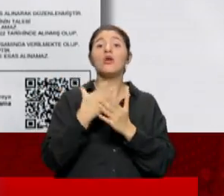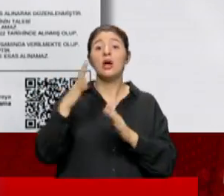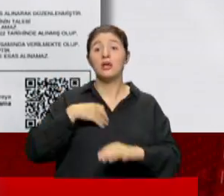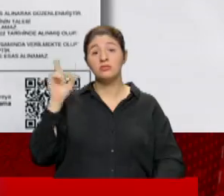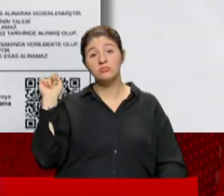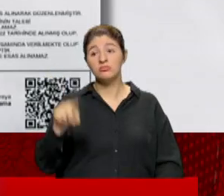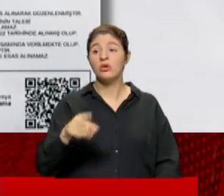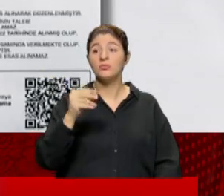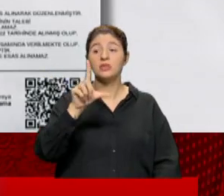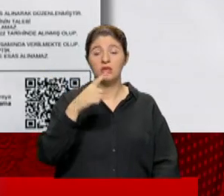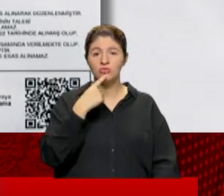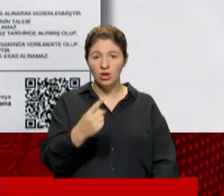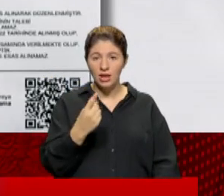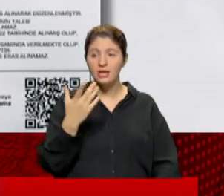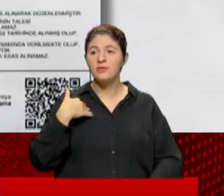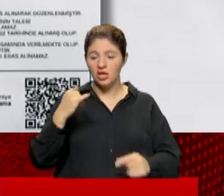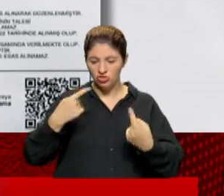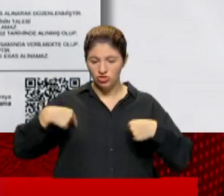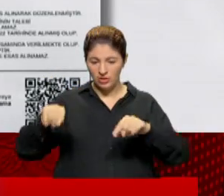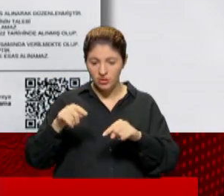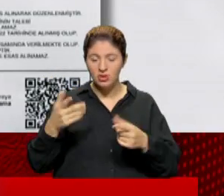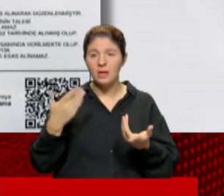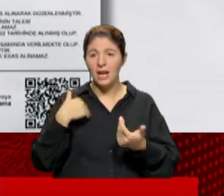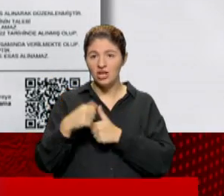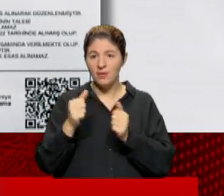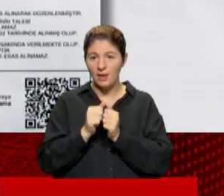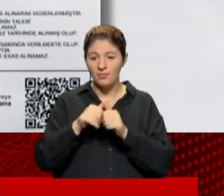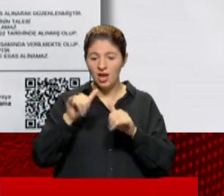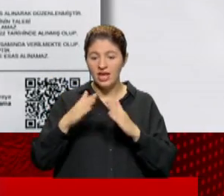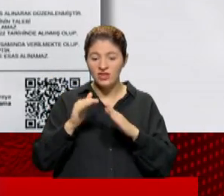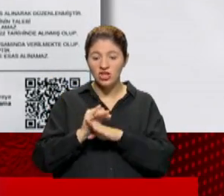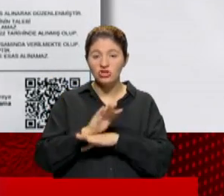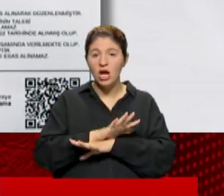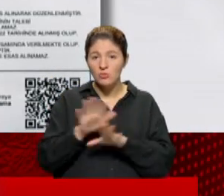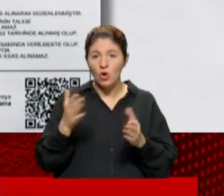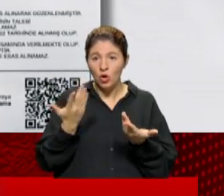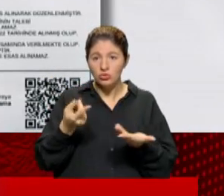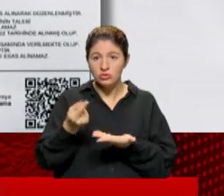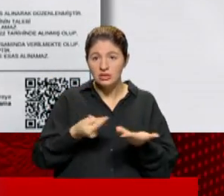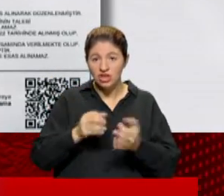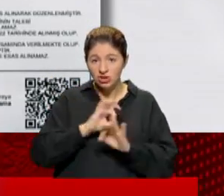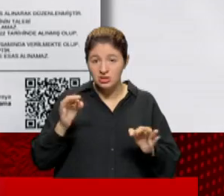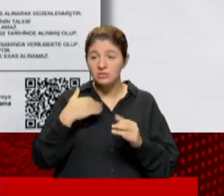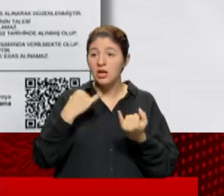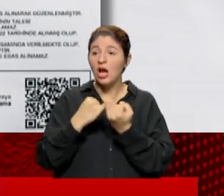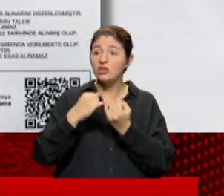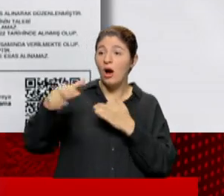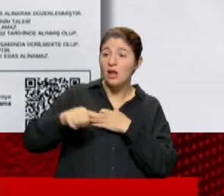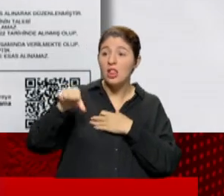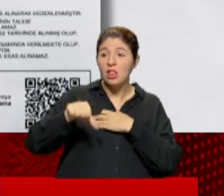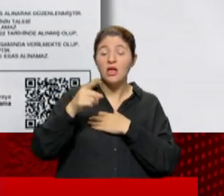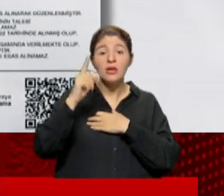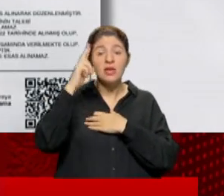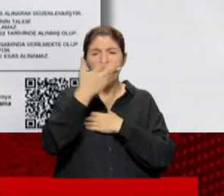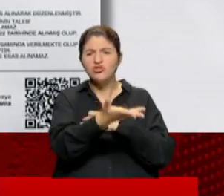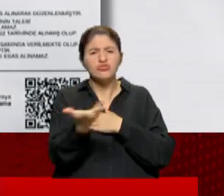gelmesi gerektiği söylendi Yakın çevremiz Ben eşimle beraber aynı evde yaşayamıyorum dilekçesiz kardeşini aldı tıram diyoruz Peki bu